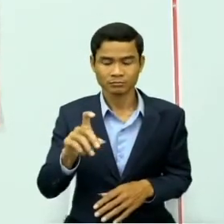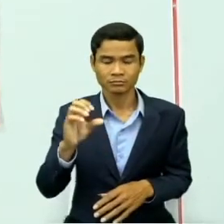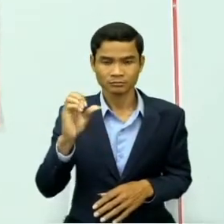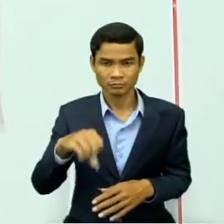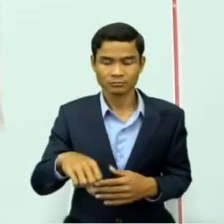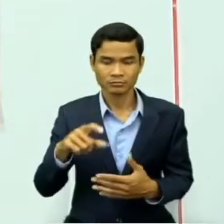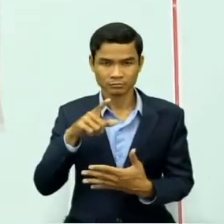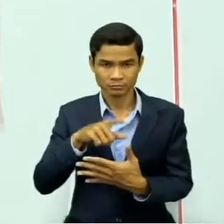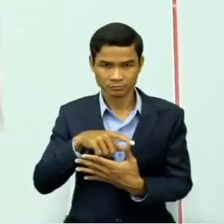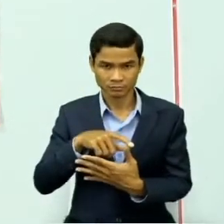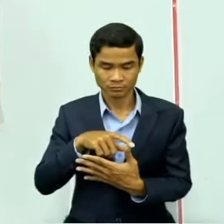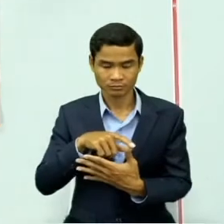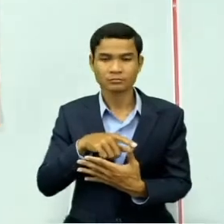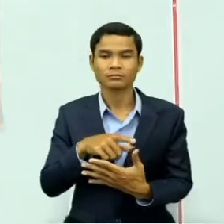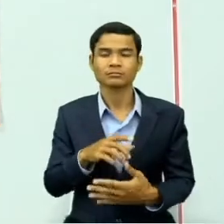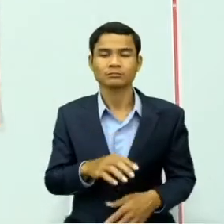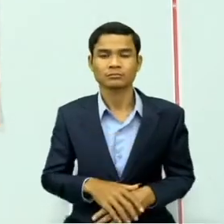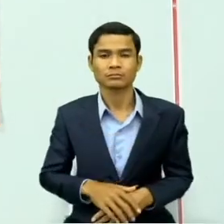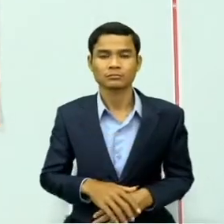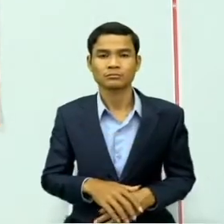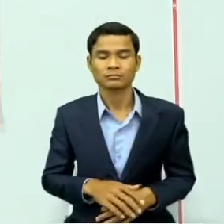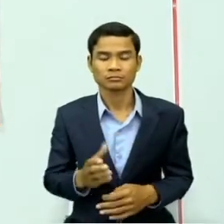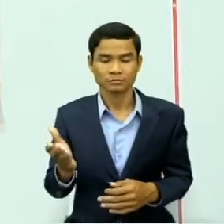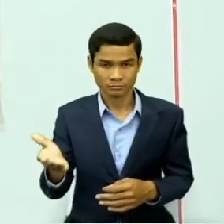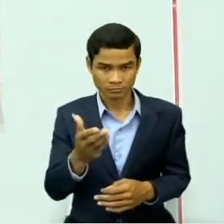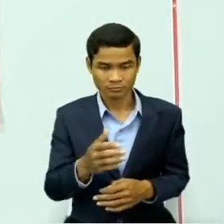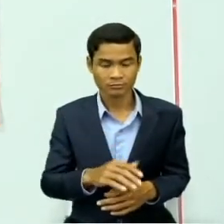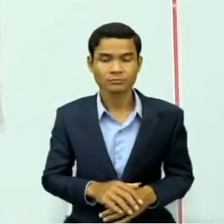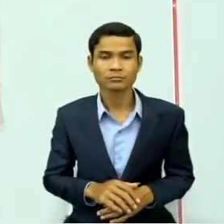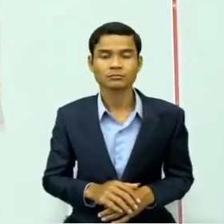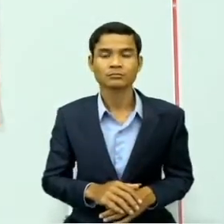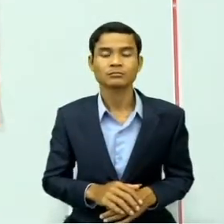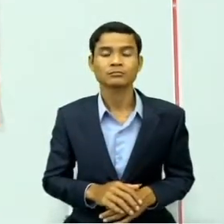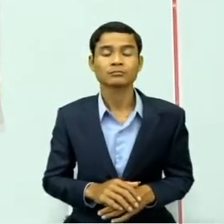ủa plo. Chài lấy những chóp đó.